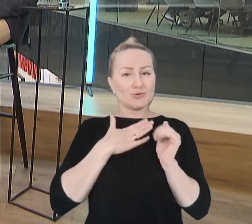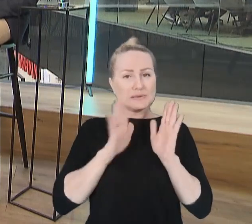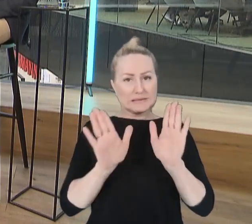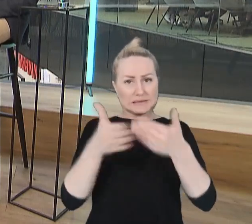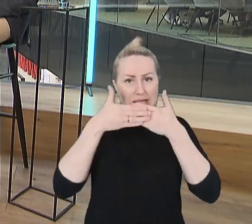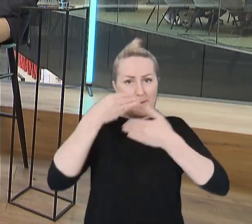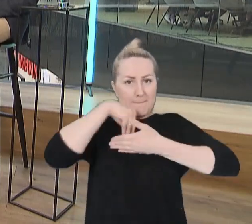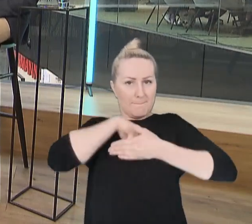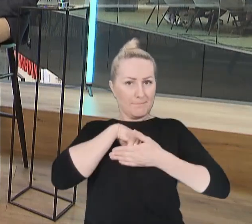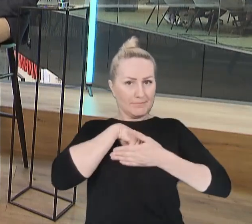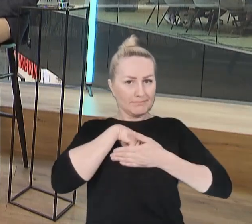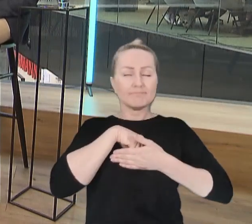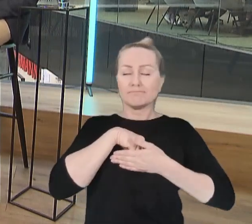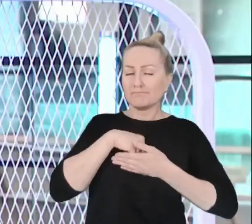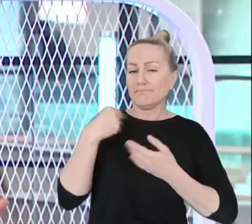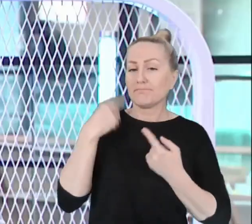o tym, bo to,